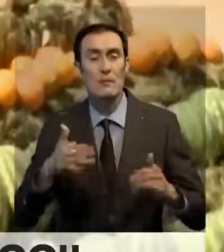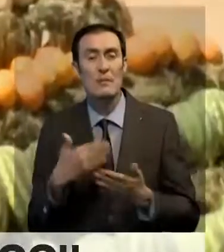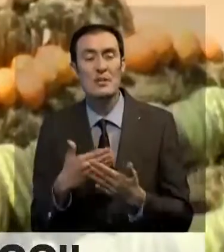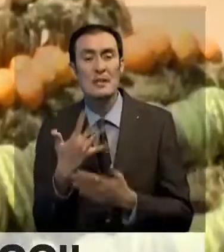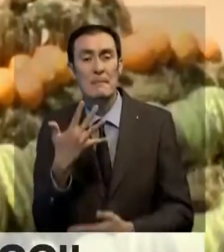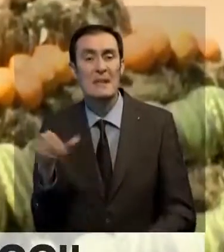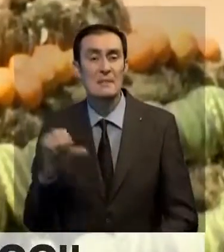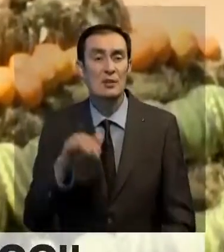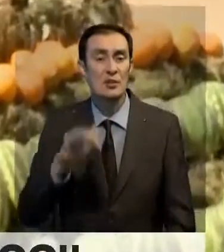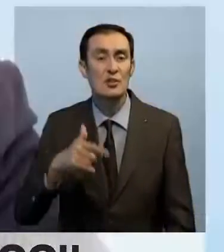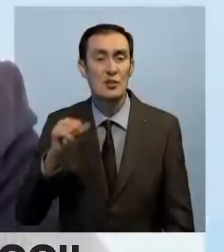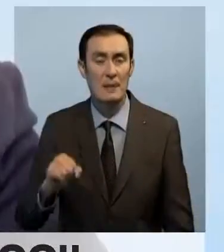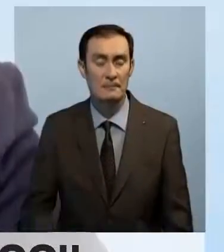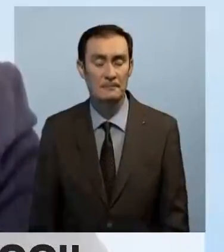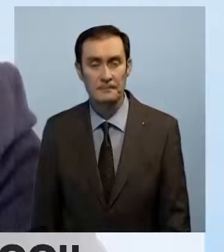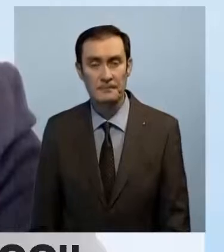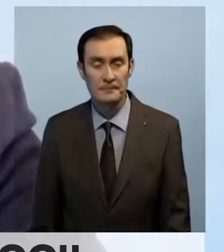на 5500 гектаров.